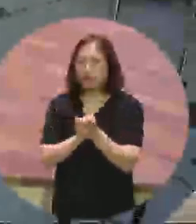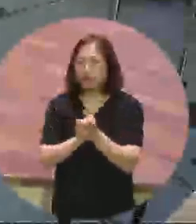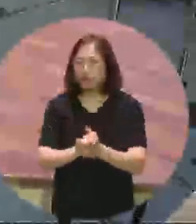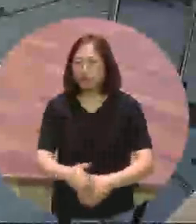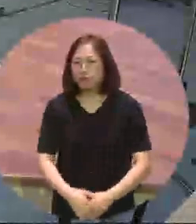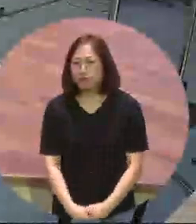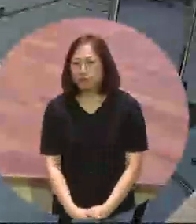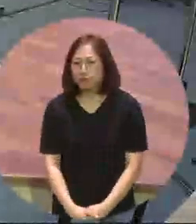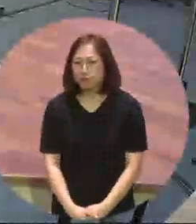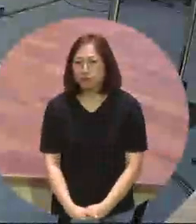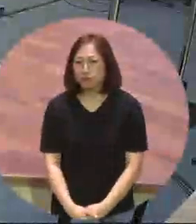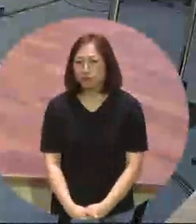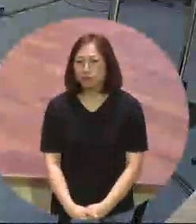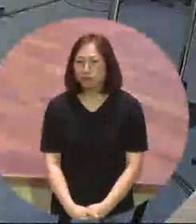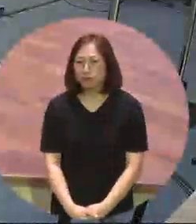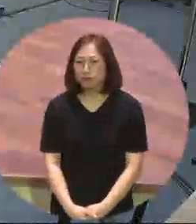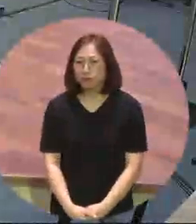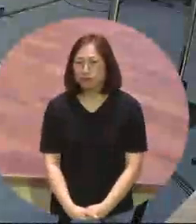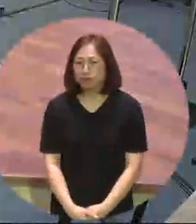아멘.